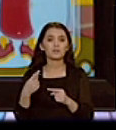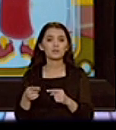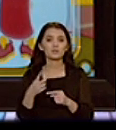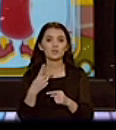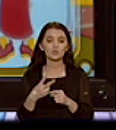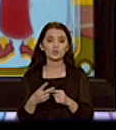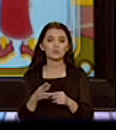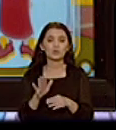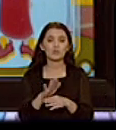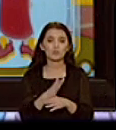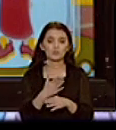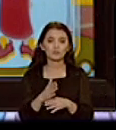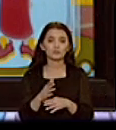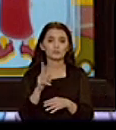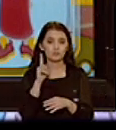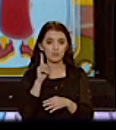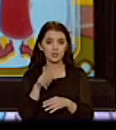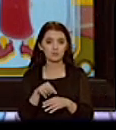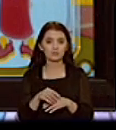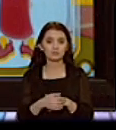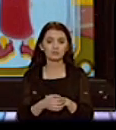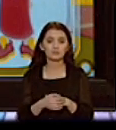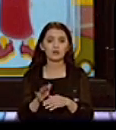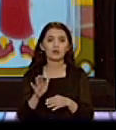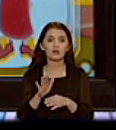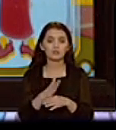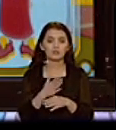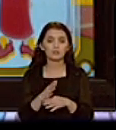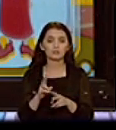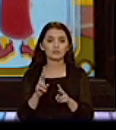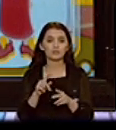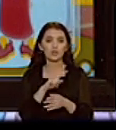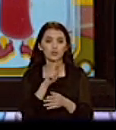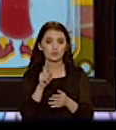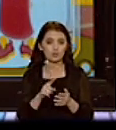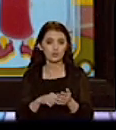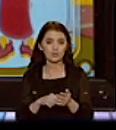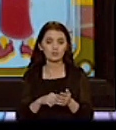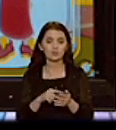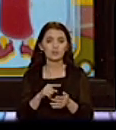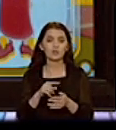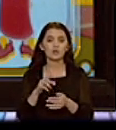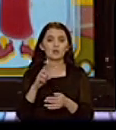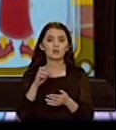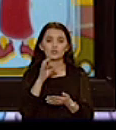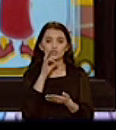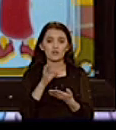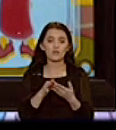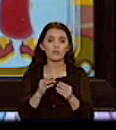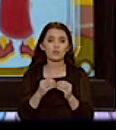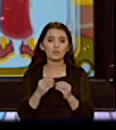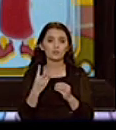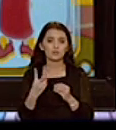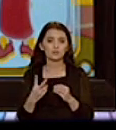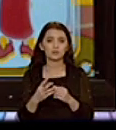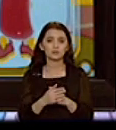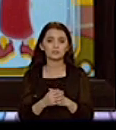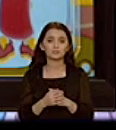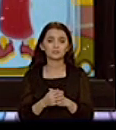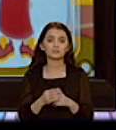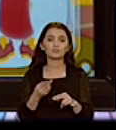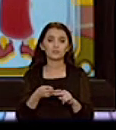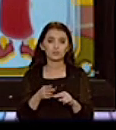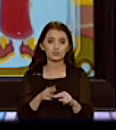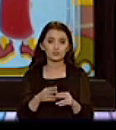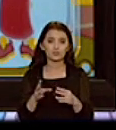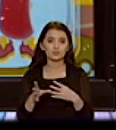esa bo'linuvchi ma'lum, bo'luvchi noma'lum. Bo'linma esa 12 ga teng. Buning